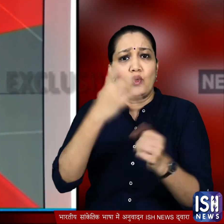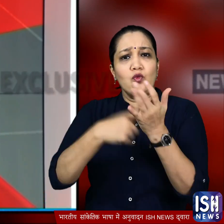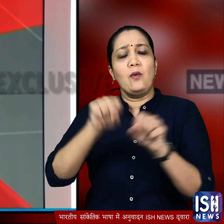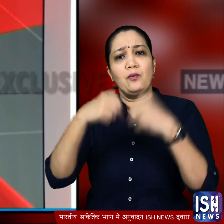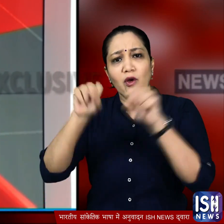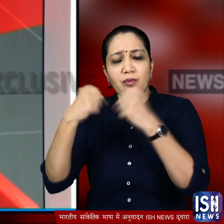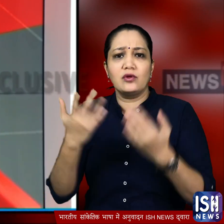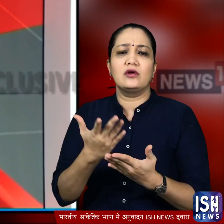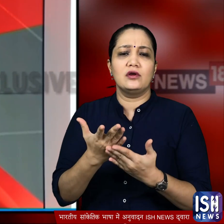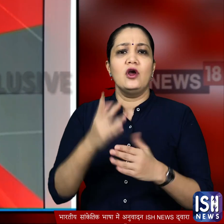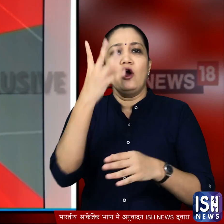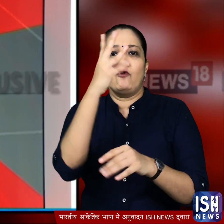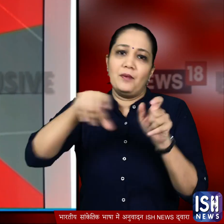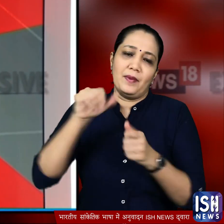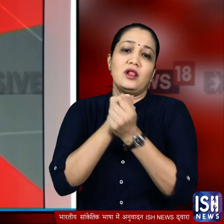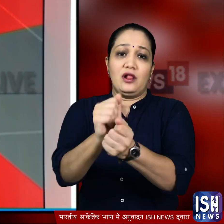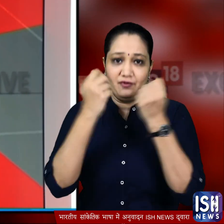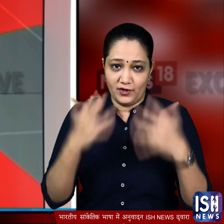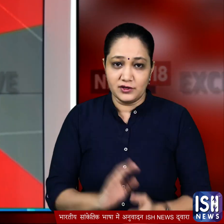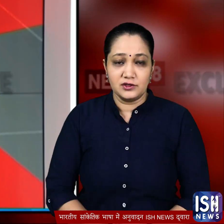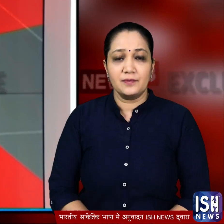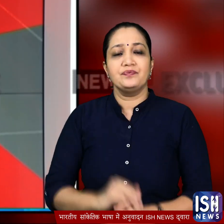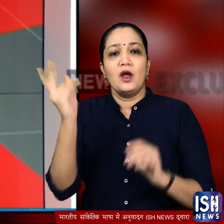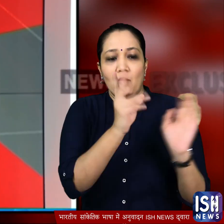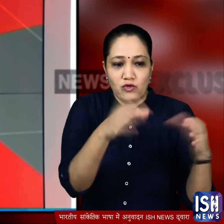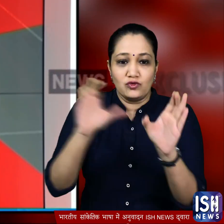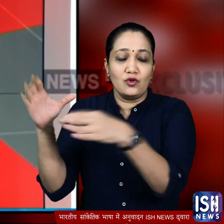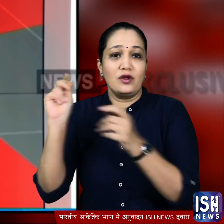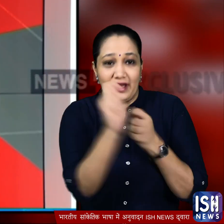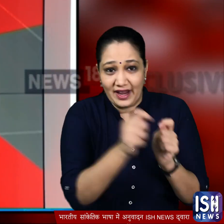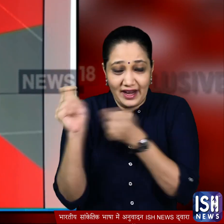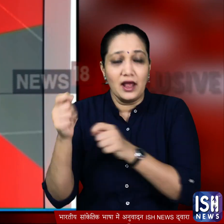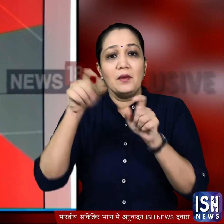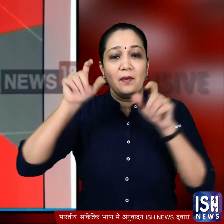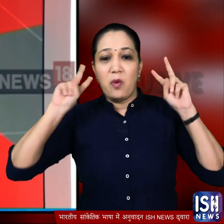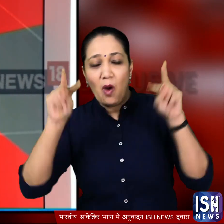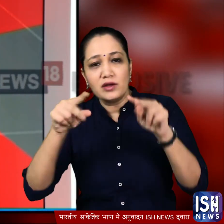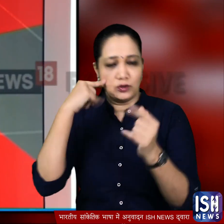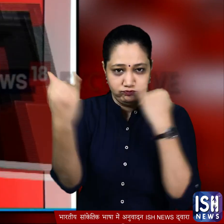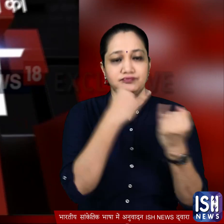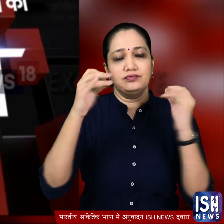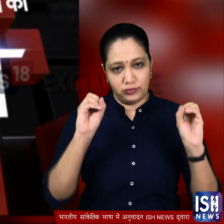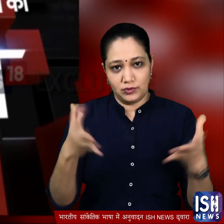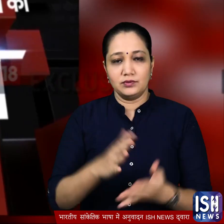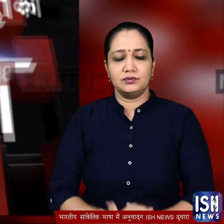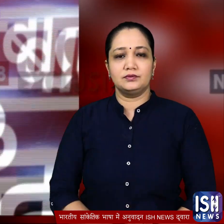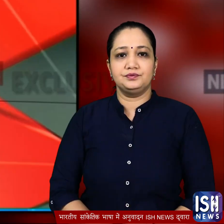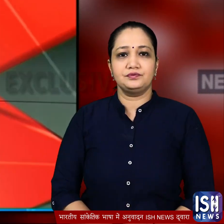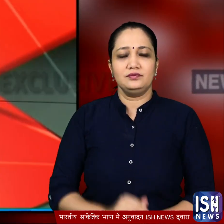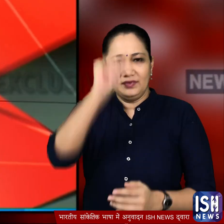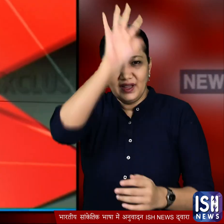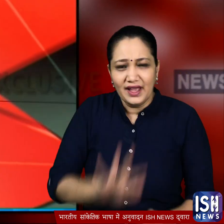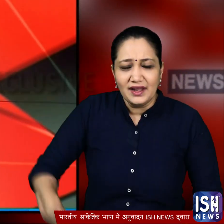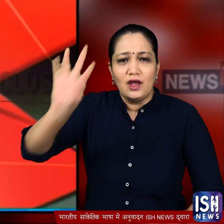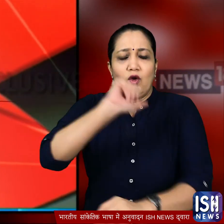तोड़ दिए गए, जिसके लिए पुलिस ने 4 लोगों को गिरफ्तार किया और अब दोनों टीमों के क्रिकेटरों और दर्शकों की तलाश की जा रही है। देश